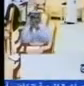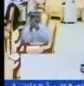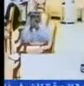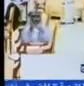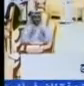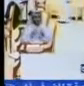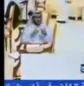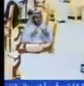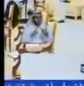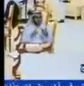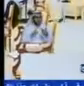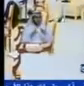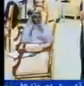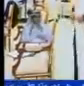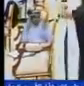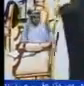وكذلك